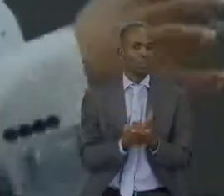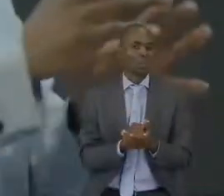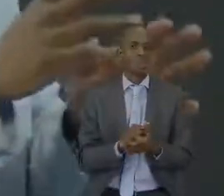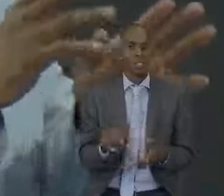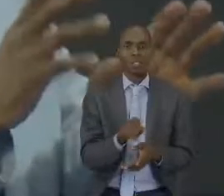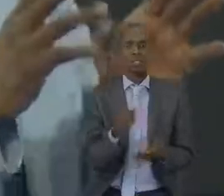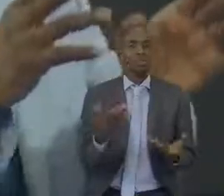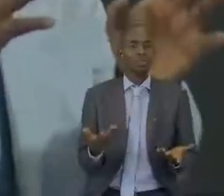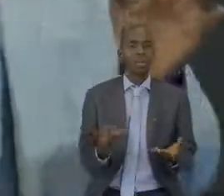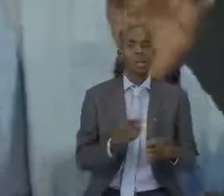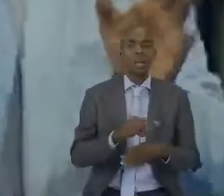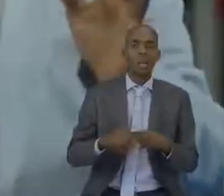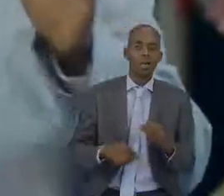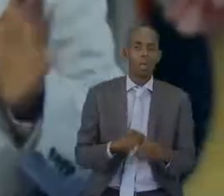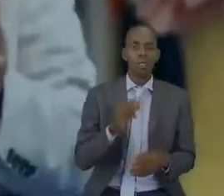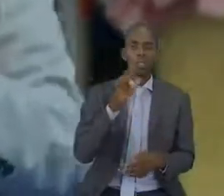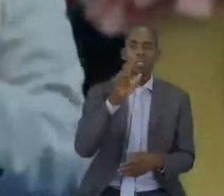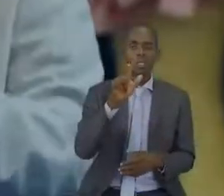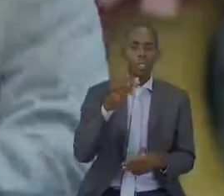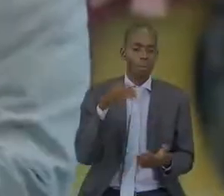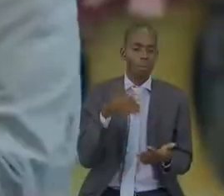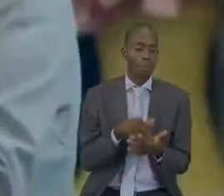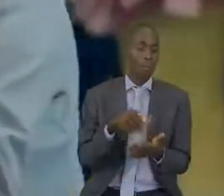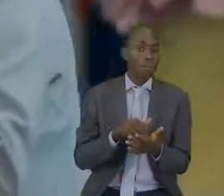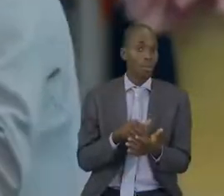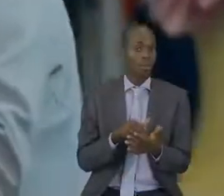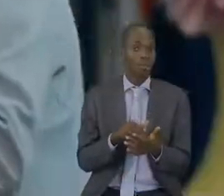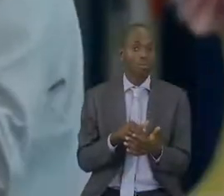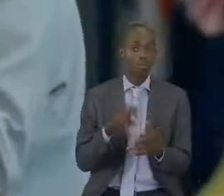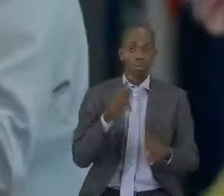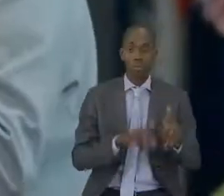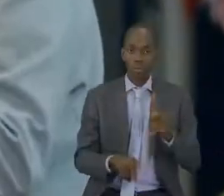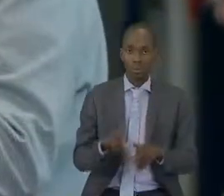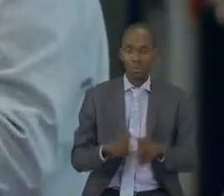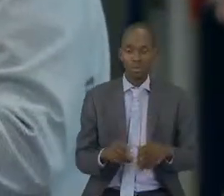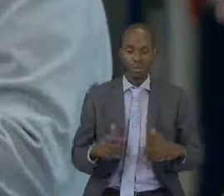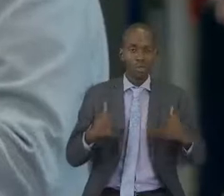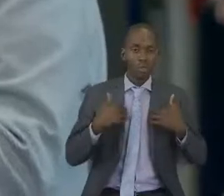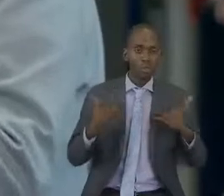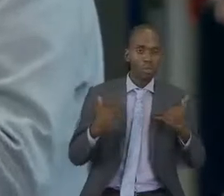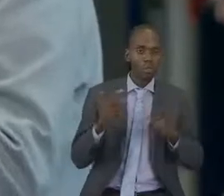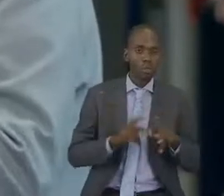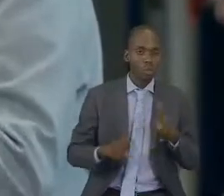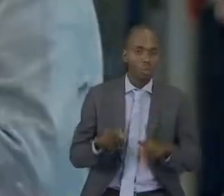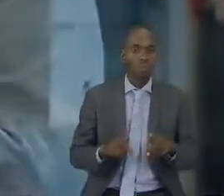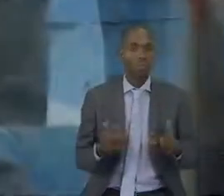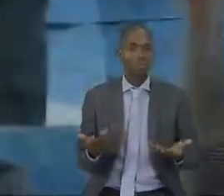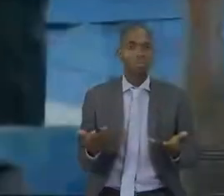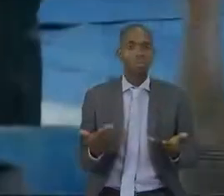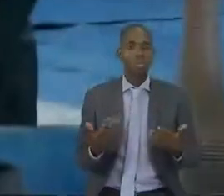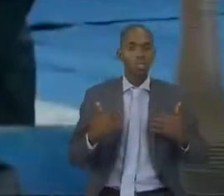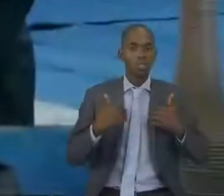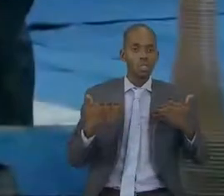Environ 3 millions de personnes, jeunes, adolescents, jeunes